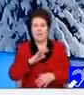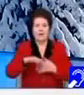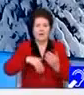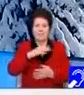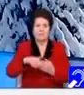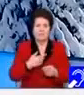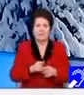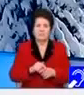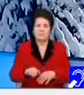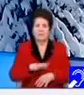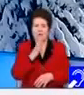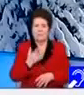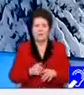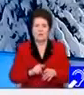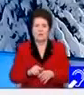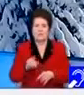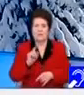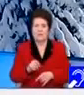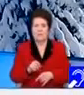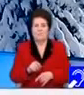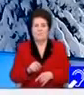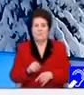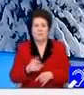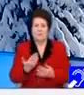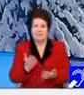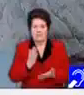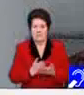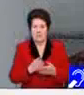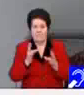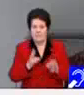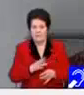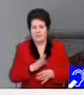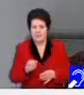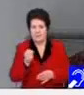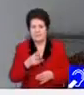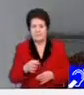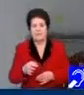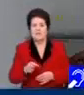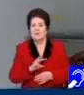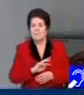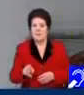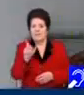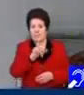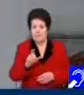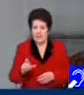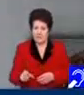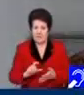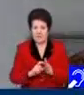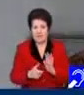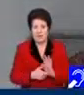lovit stațiunea turistică Zermatt din Alpii Elvețieni. Nu există victime, dar 13.000 de persoane au rămas izolate după ce